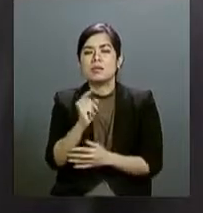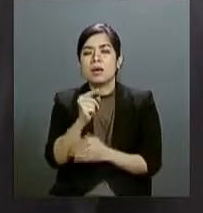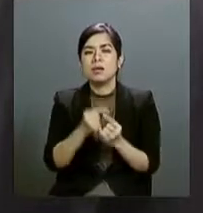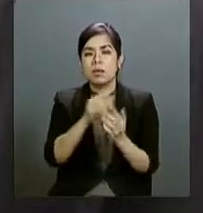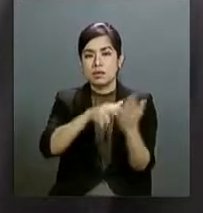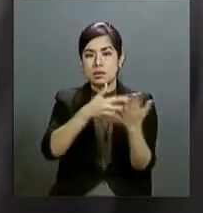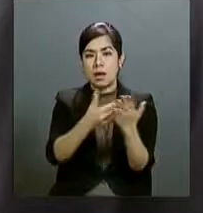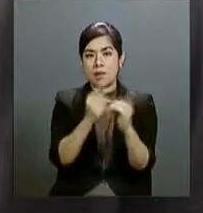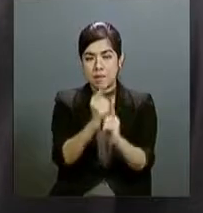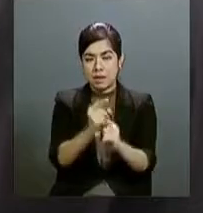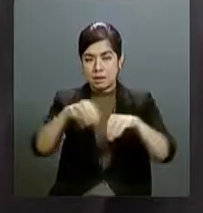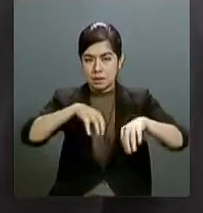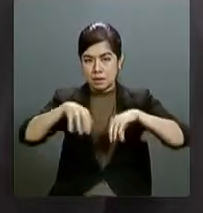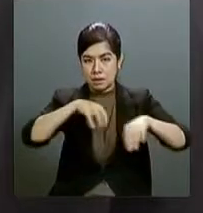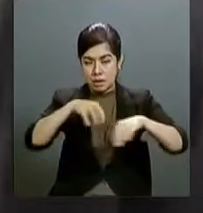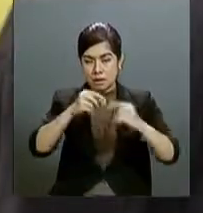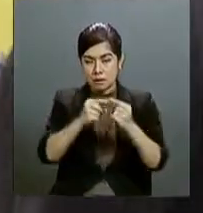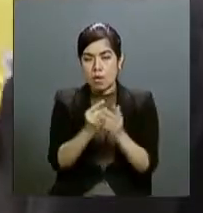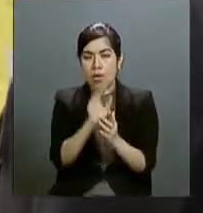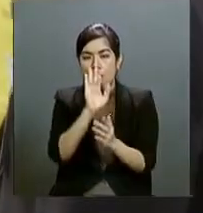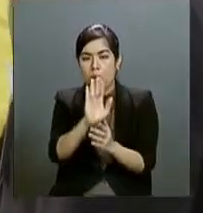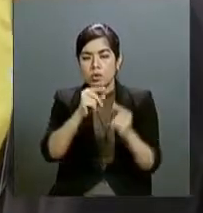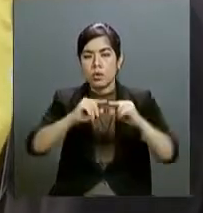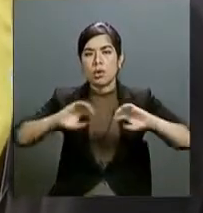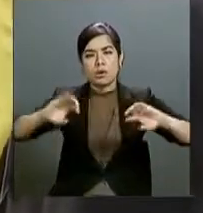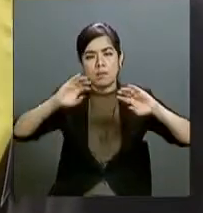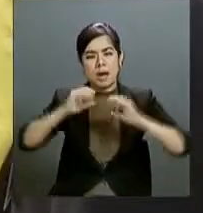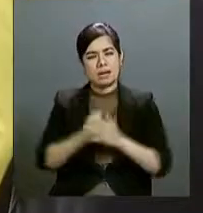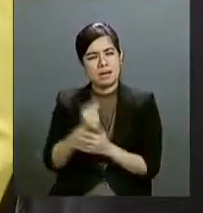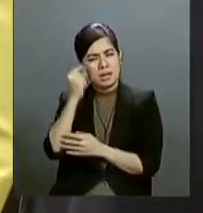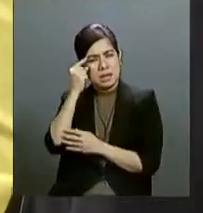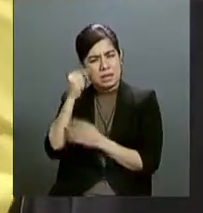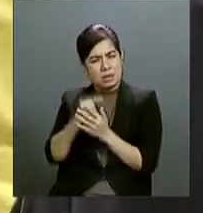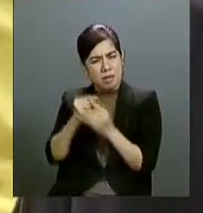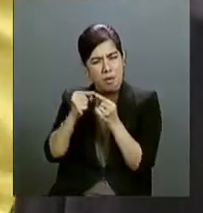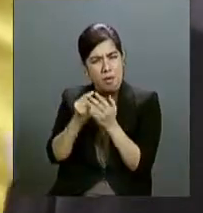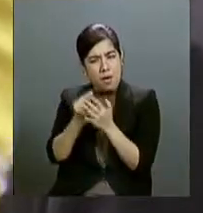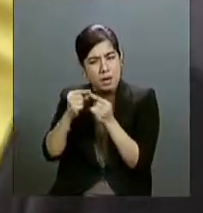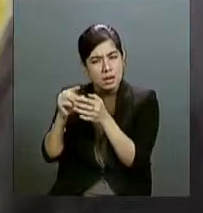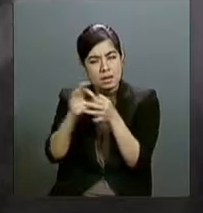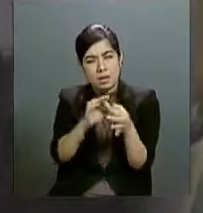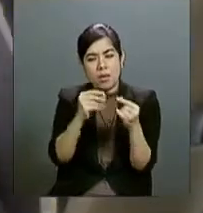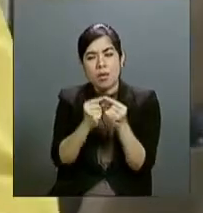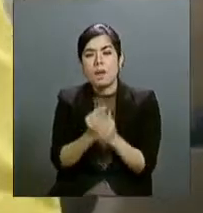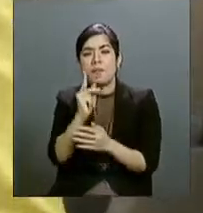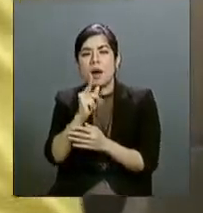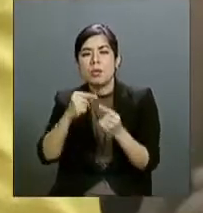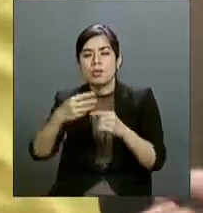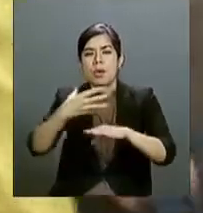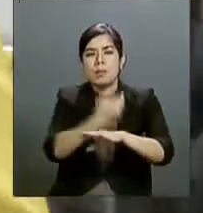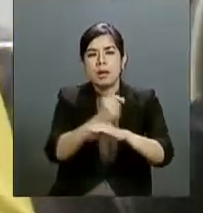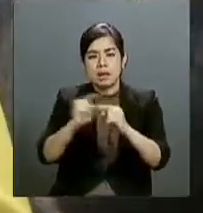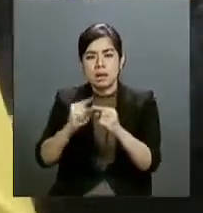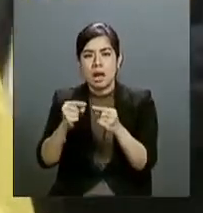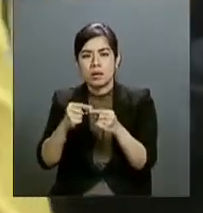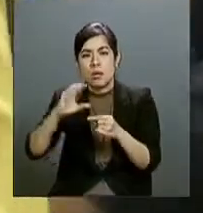แผนงานบริหารและติดตามนโยบายของรัฐบาลไม่มีเจตนาหรือเกี่ยวข้องกับกระแสการดึงหรือดูดส.ส.เข้าร่วมงานท